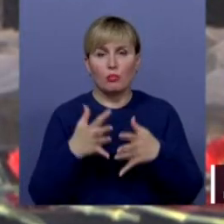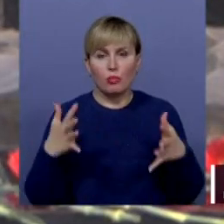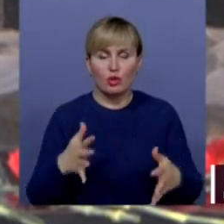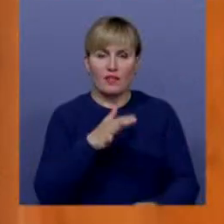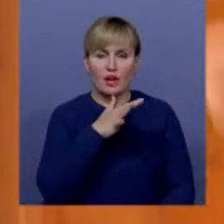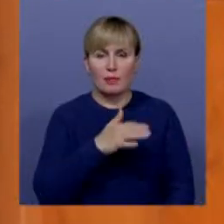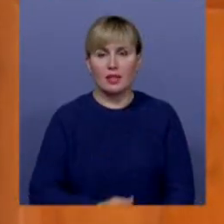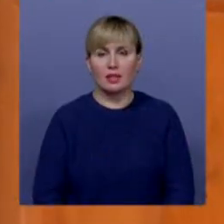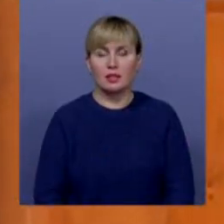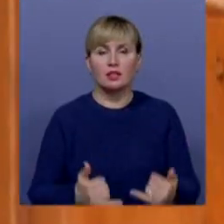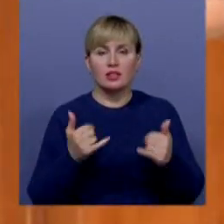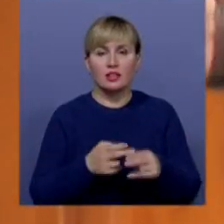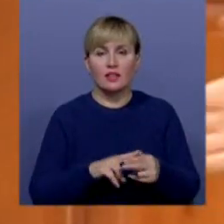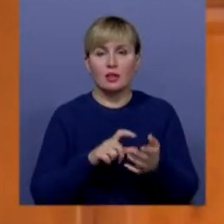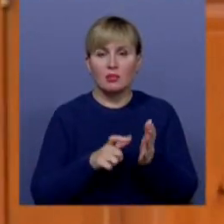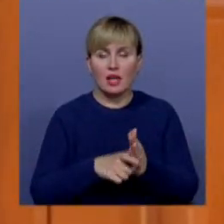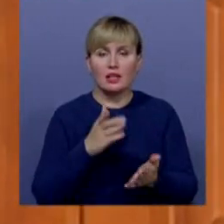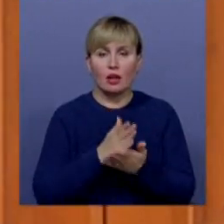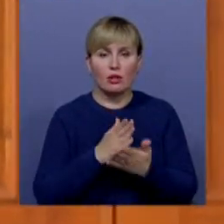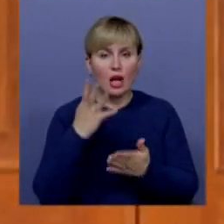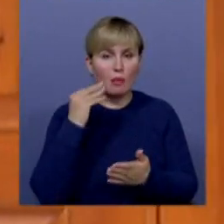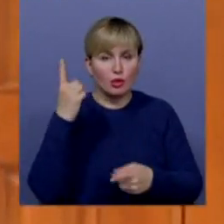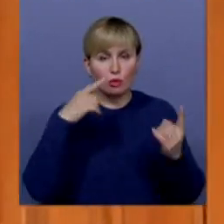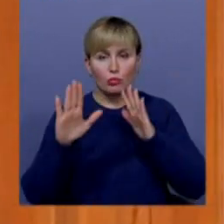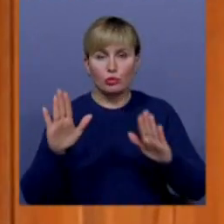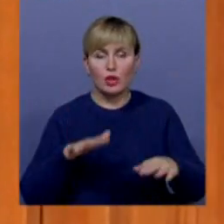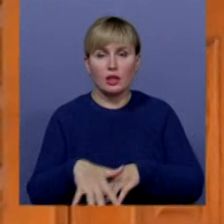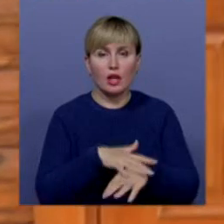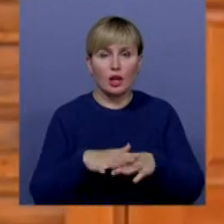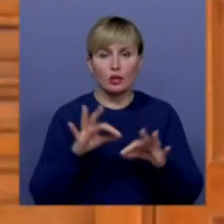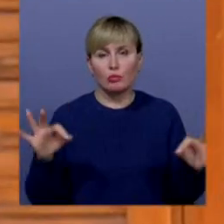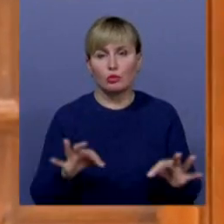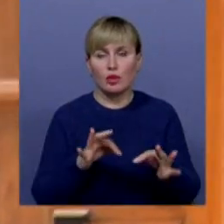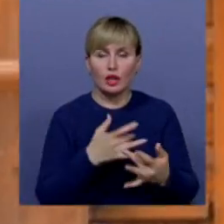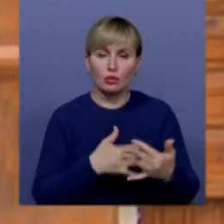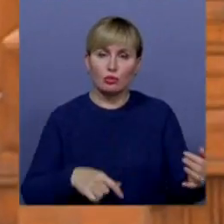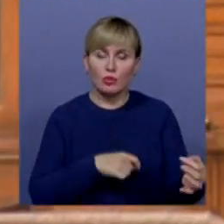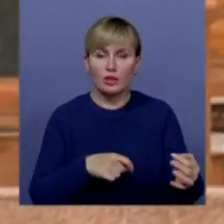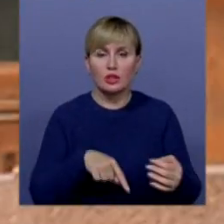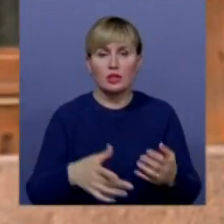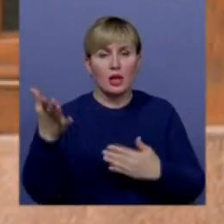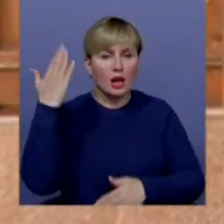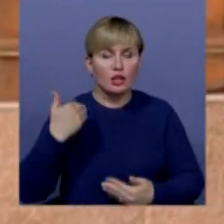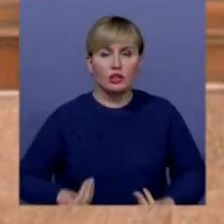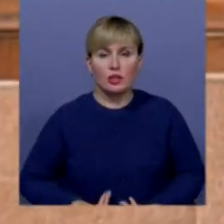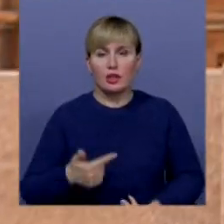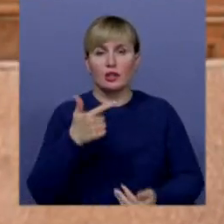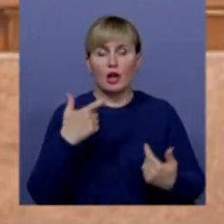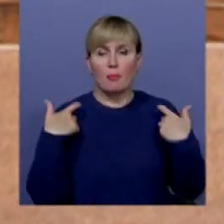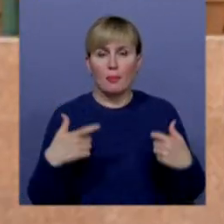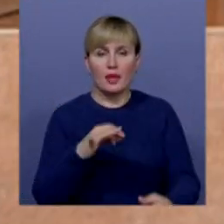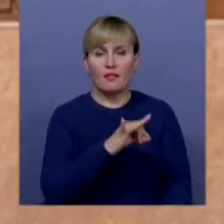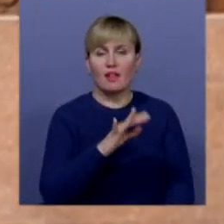больше времени. Сейчас в этом здании находится Алматинский музей народных музыкальных инструментов. Когда-то здесь жил генерал-майор